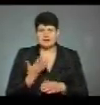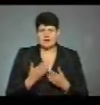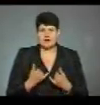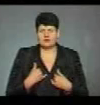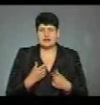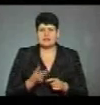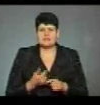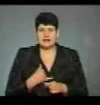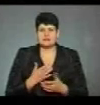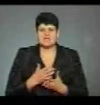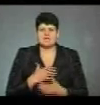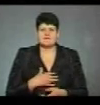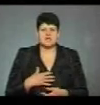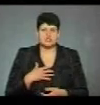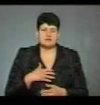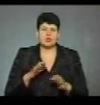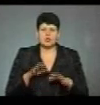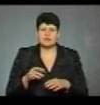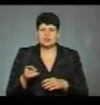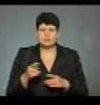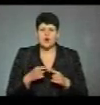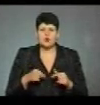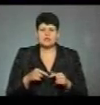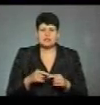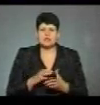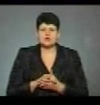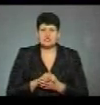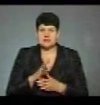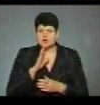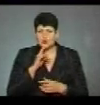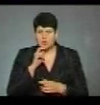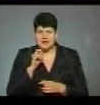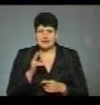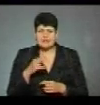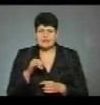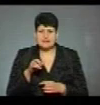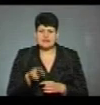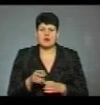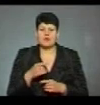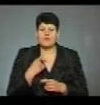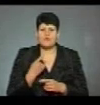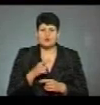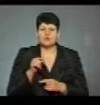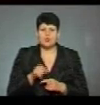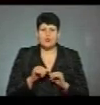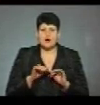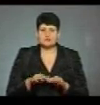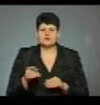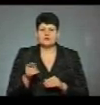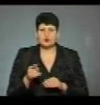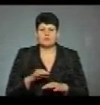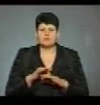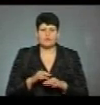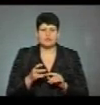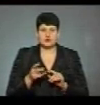нас важлива. Голова Тернопільського осередку Асоціації жінок України «Дія» Ольга Шахін каже, таку акцію в Тернополі